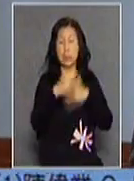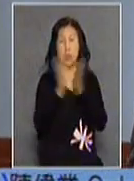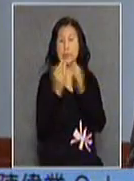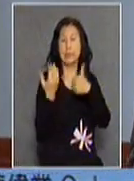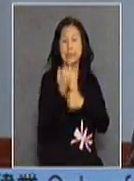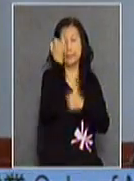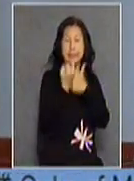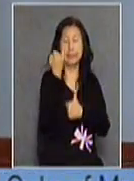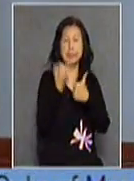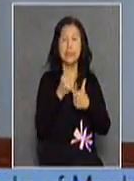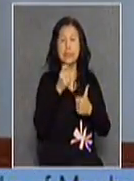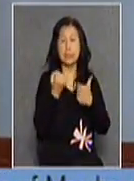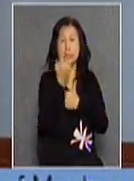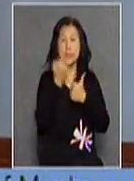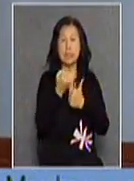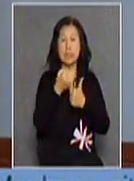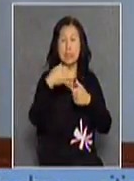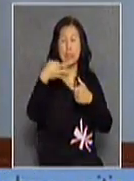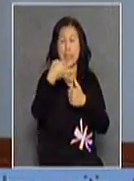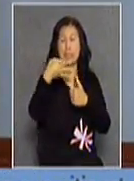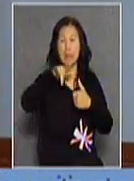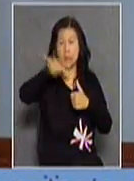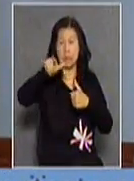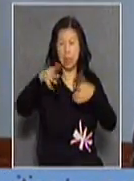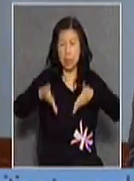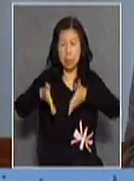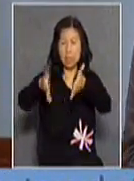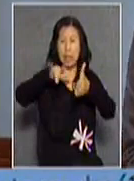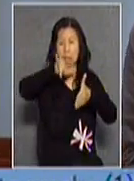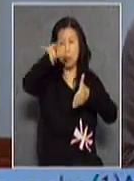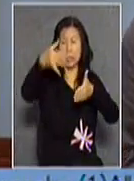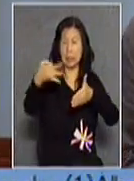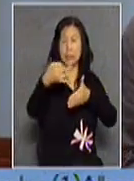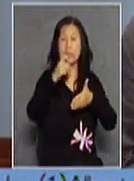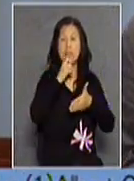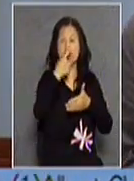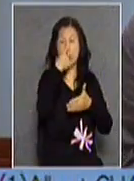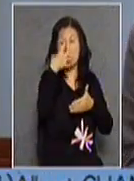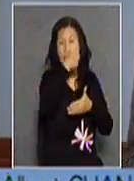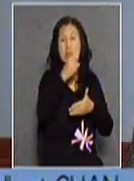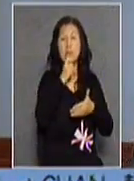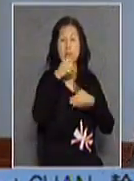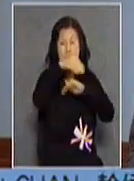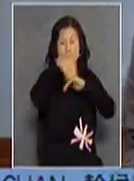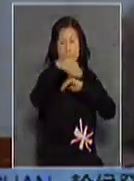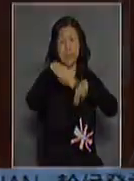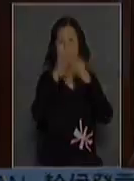對呢一個第三條跑道同埋而家梁振英講嘅所謂規劃嘅。